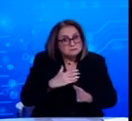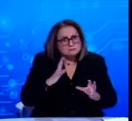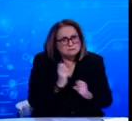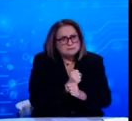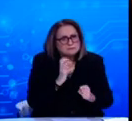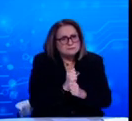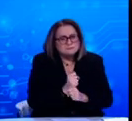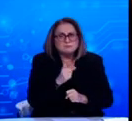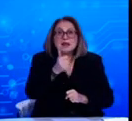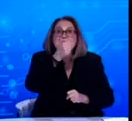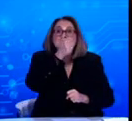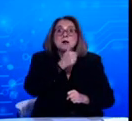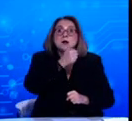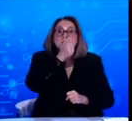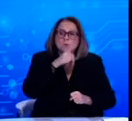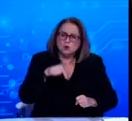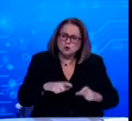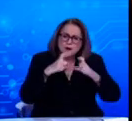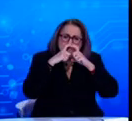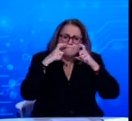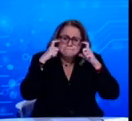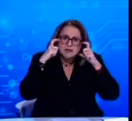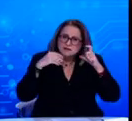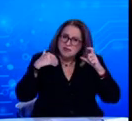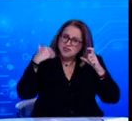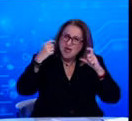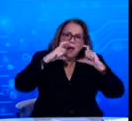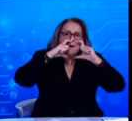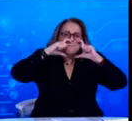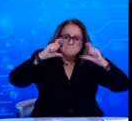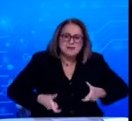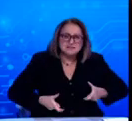το χαμόγελο της κοινής εθνικής ικανοποίησης